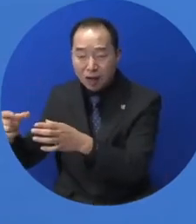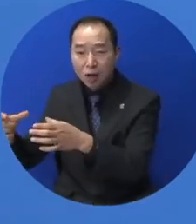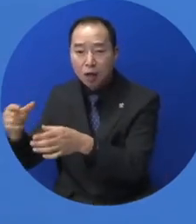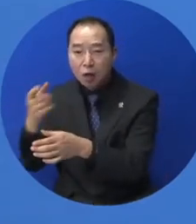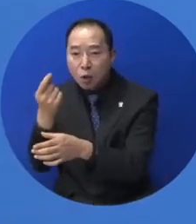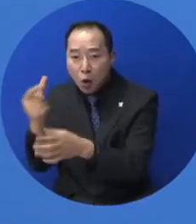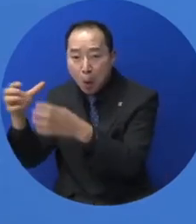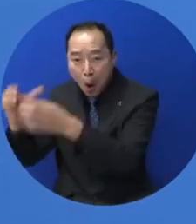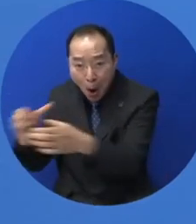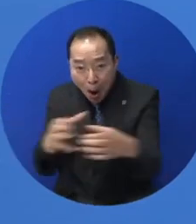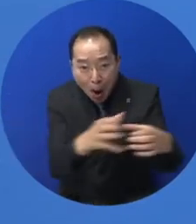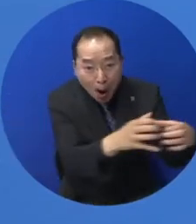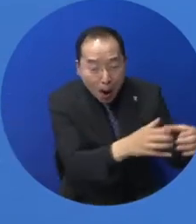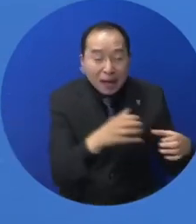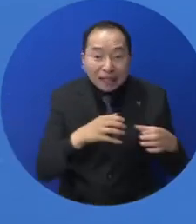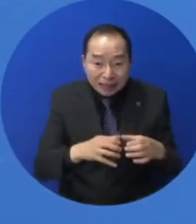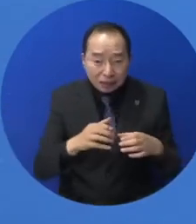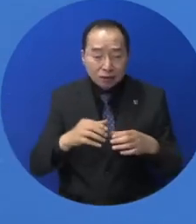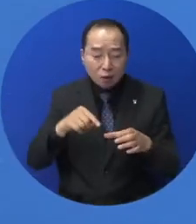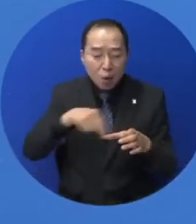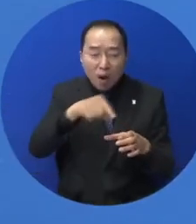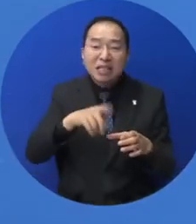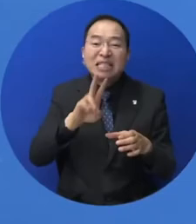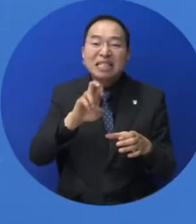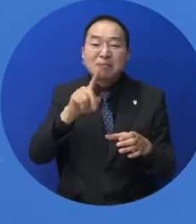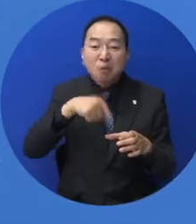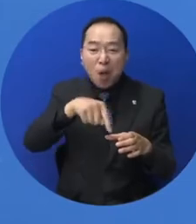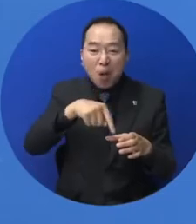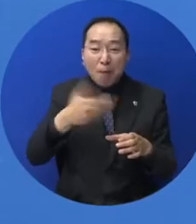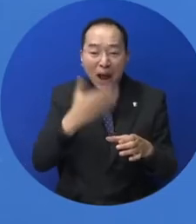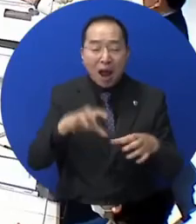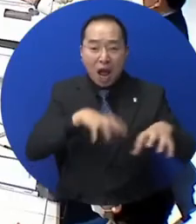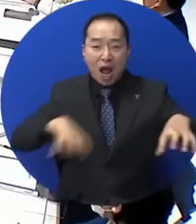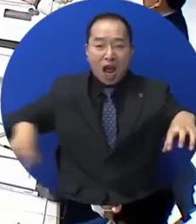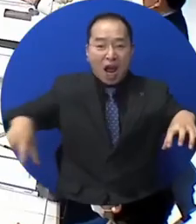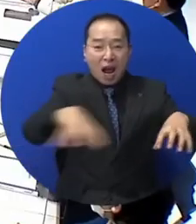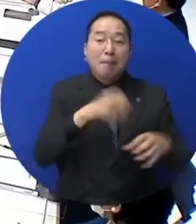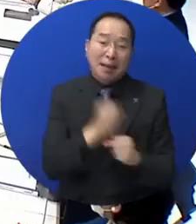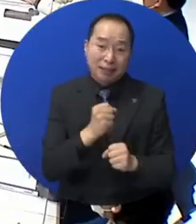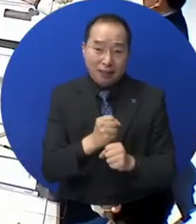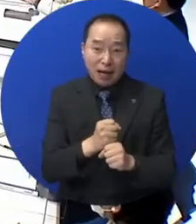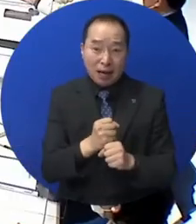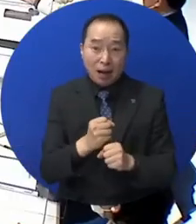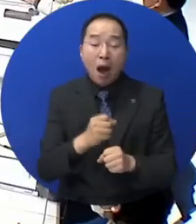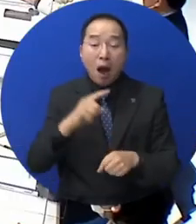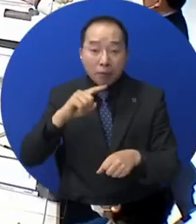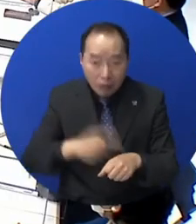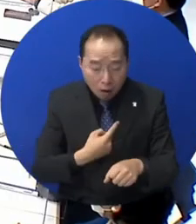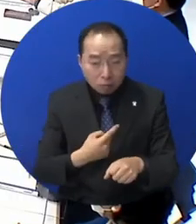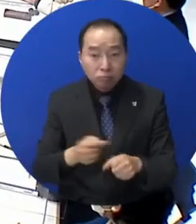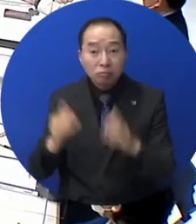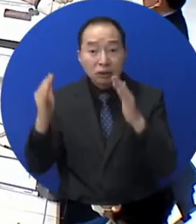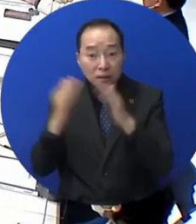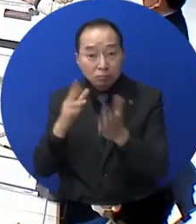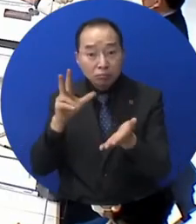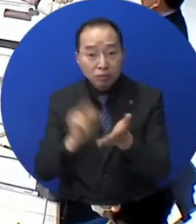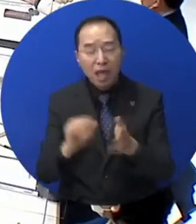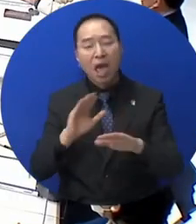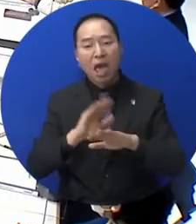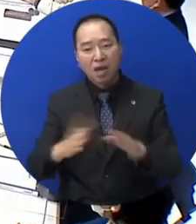도시로 균형을 잡겠다는 것이기 때문에 부동산 문제를 해결할 수 있는 어떤